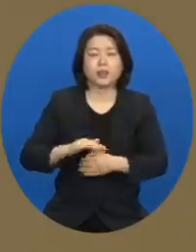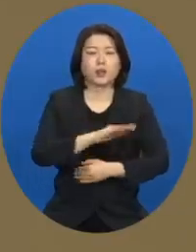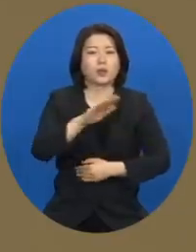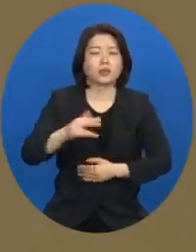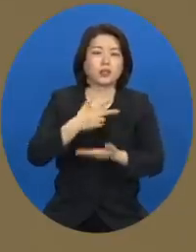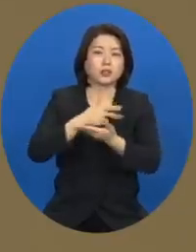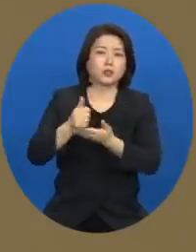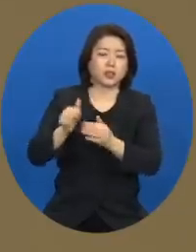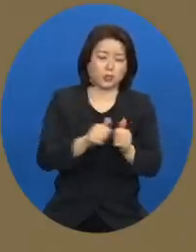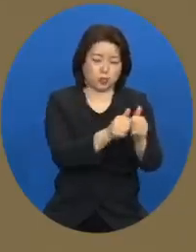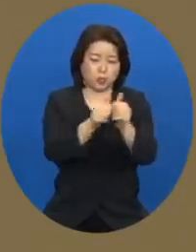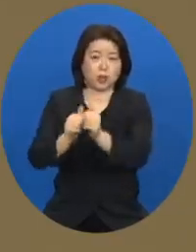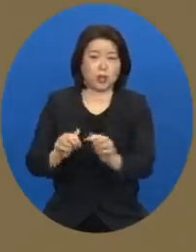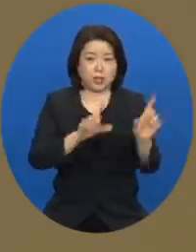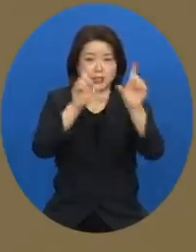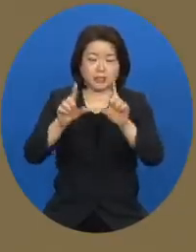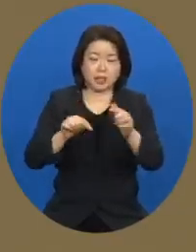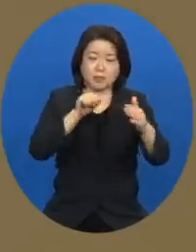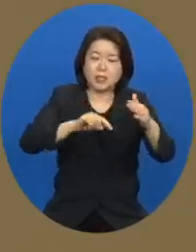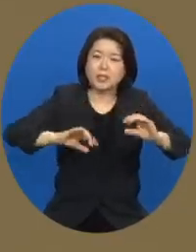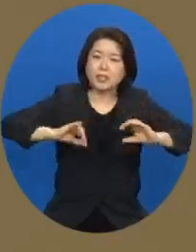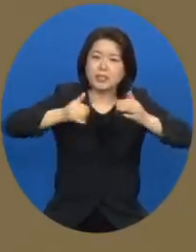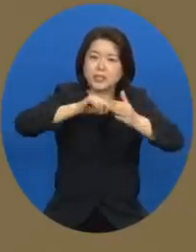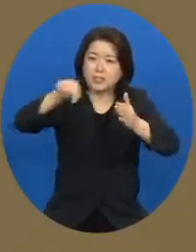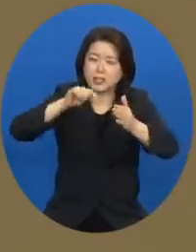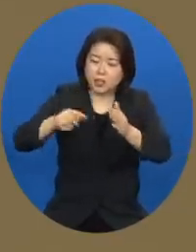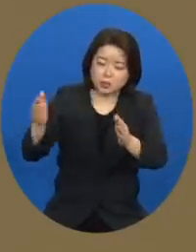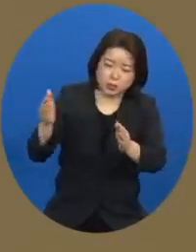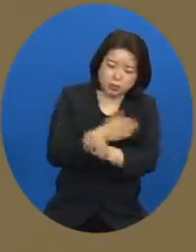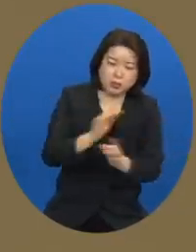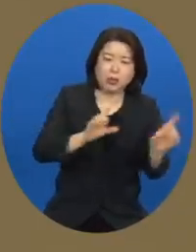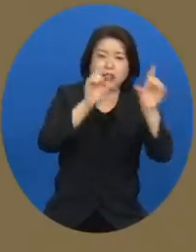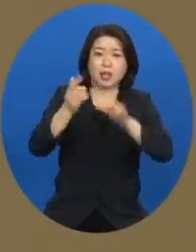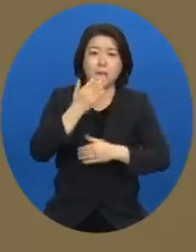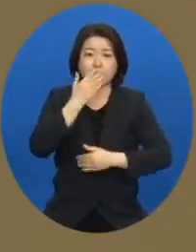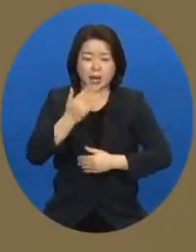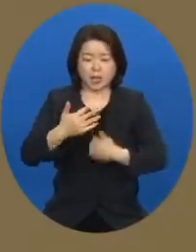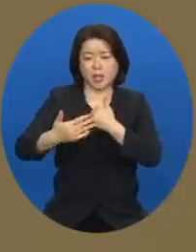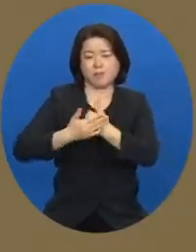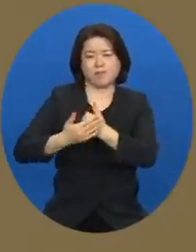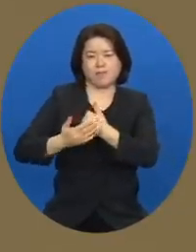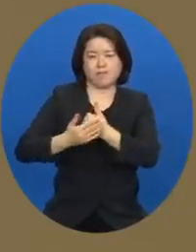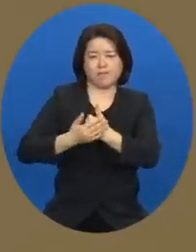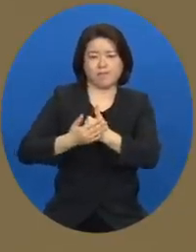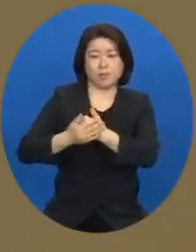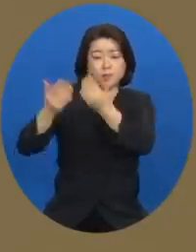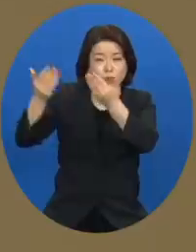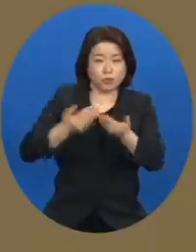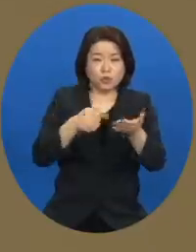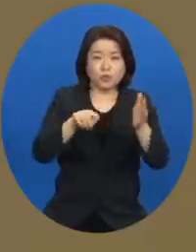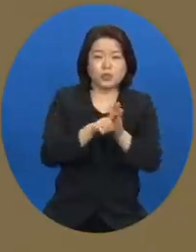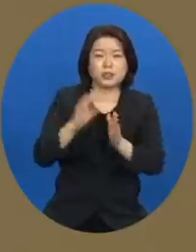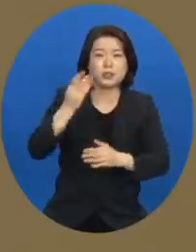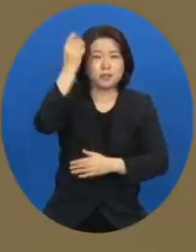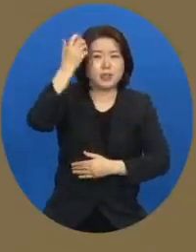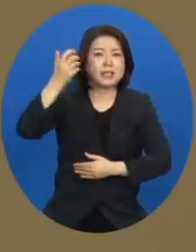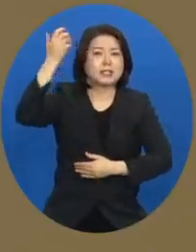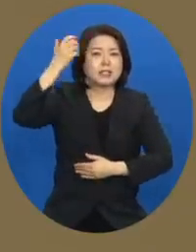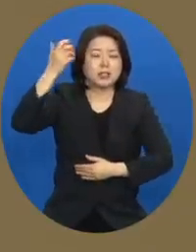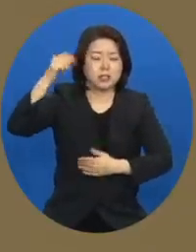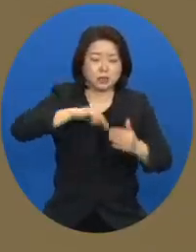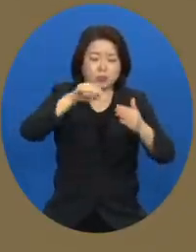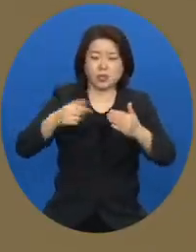주님과 동행하는 삶을 이 세상에서부터 살아갈 수 있도록 우리를 도우시려고 성령께서 우리 안에